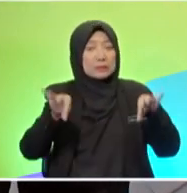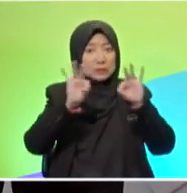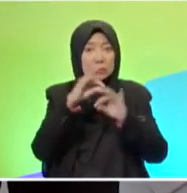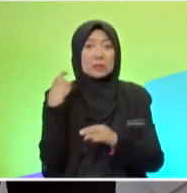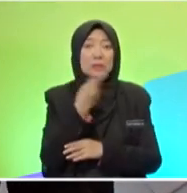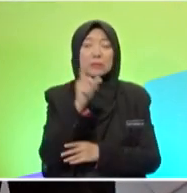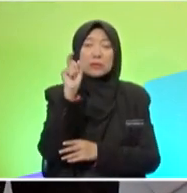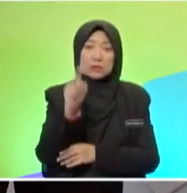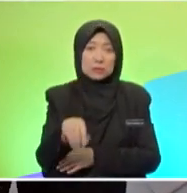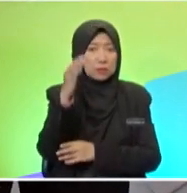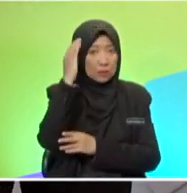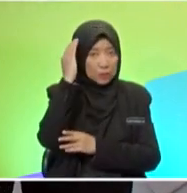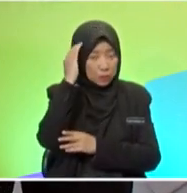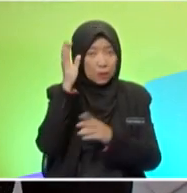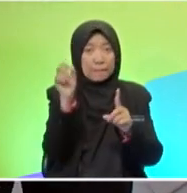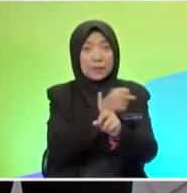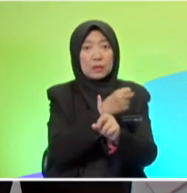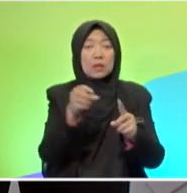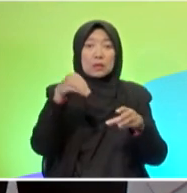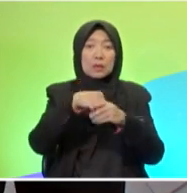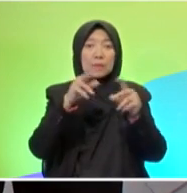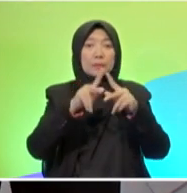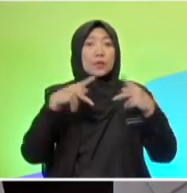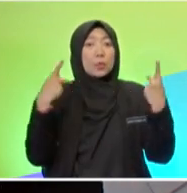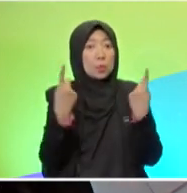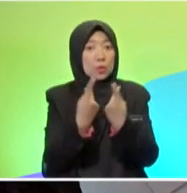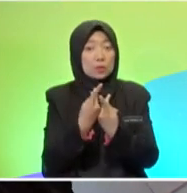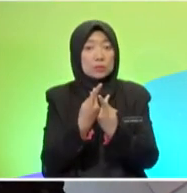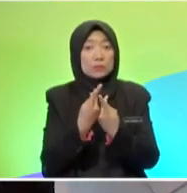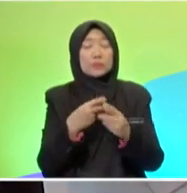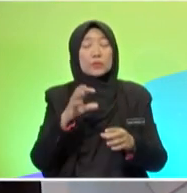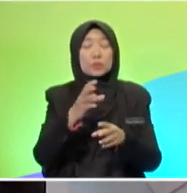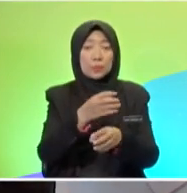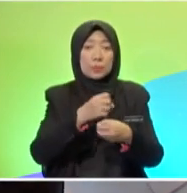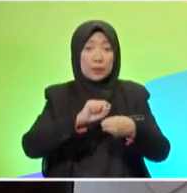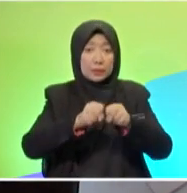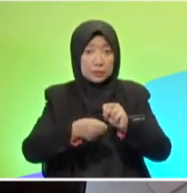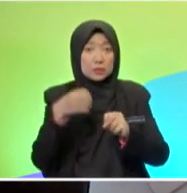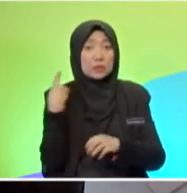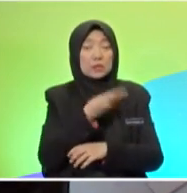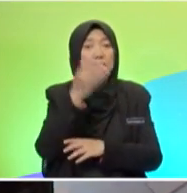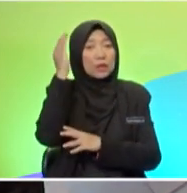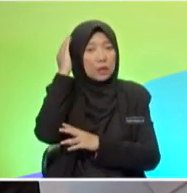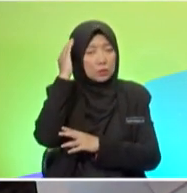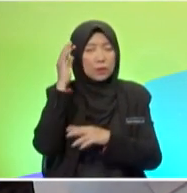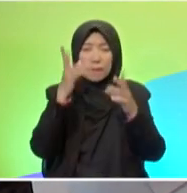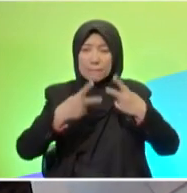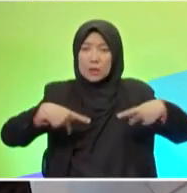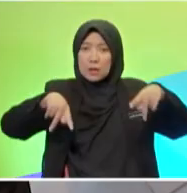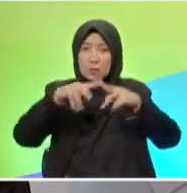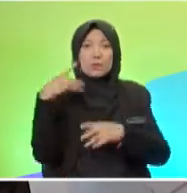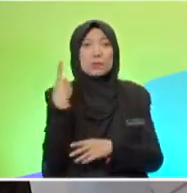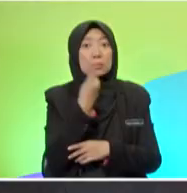kendaraan dalam keluarga supaya kita tahu situasi yang melakukan sekeliling kita ini perlu senantiasa kita